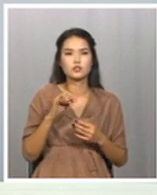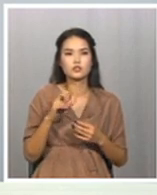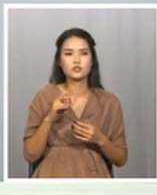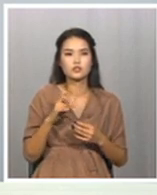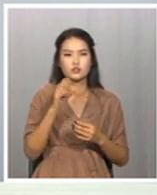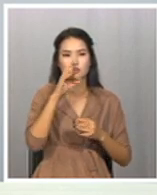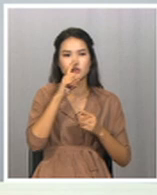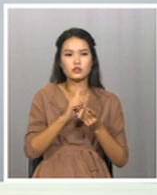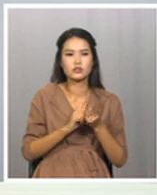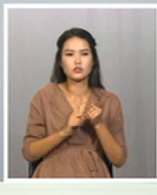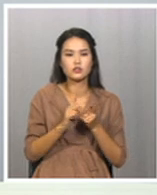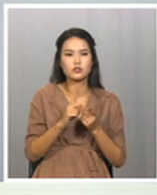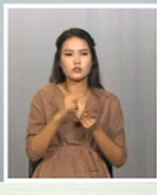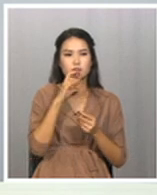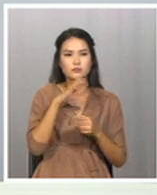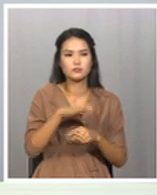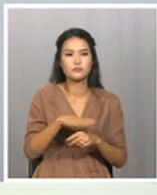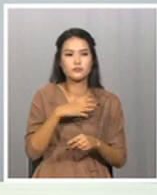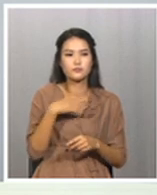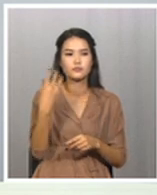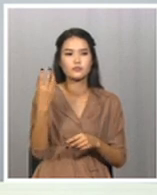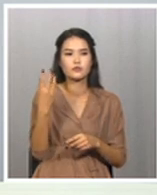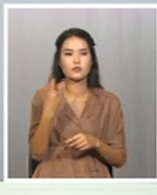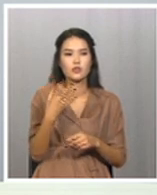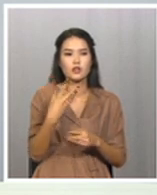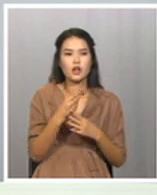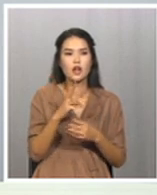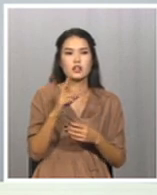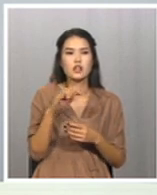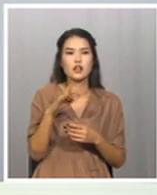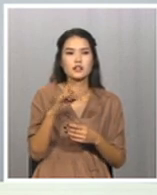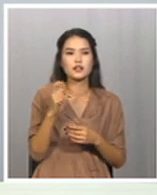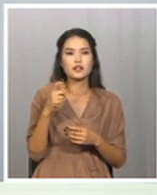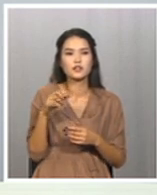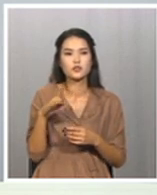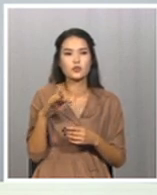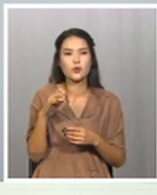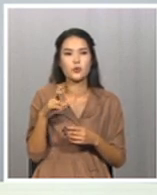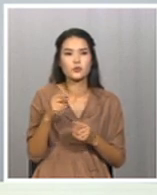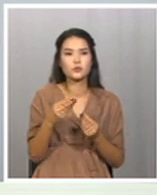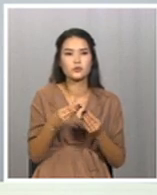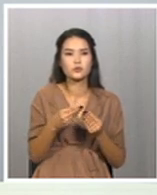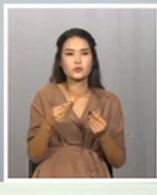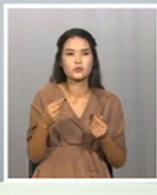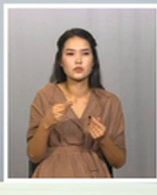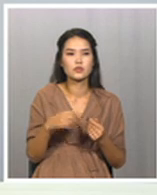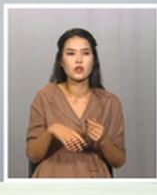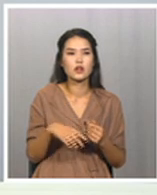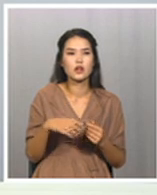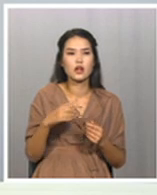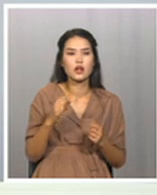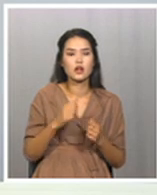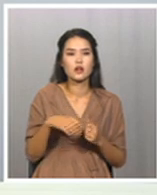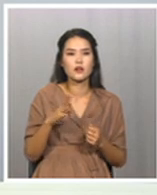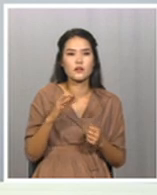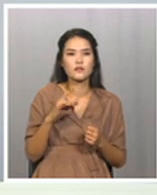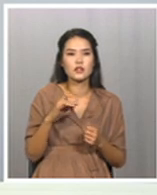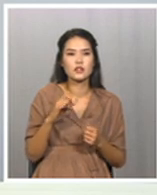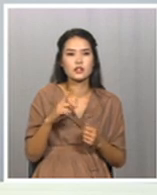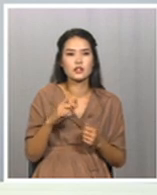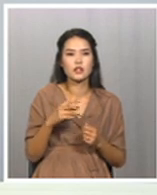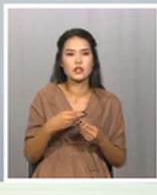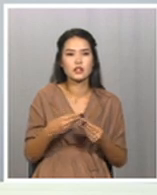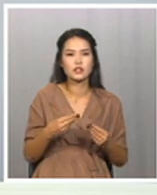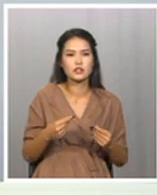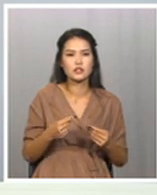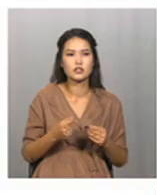байқады. Үшінші тәжірибеде натрий гидроксиді ерітіндісіне фенофталин индикаторын тамызған кезде ерітінді